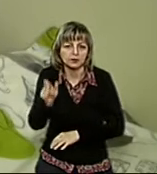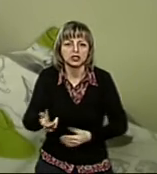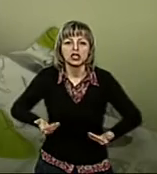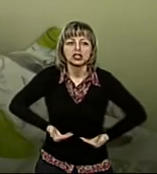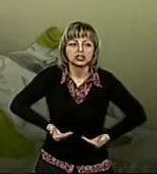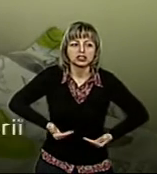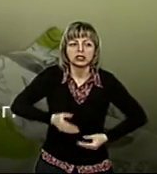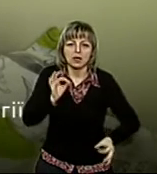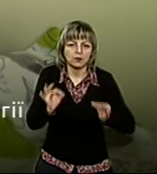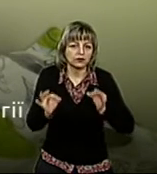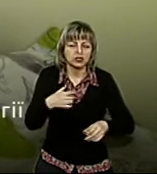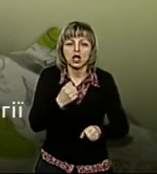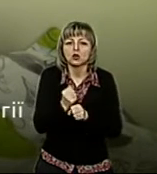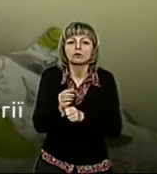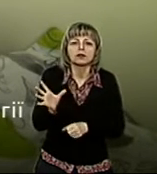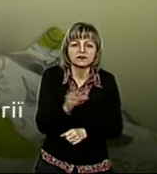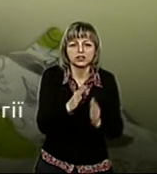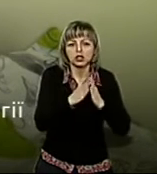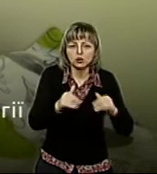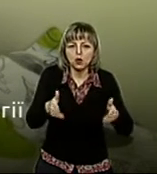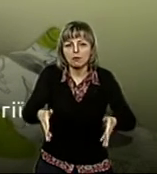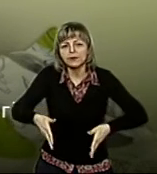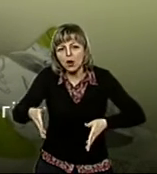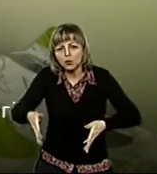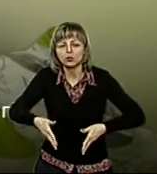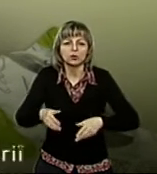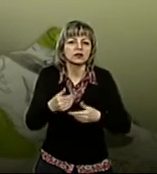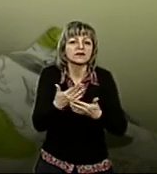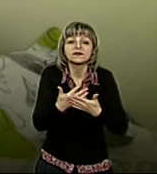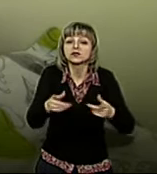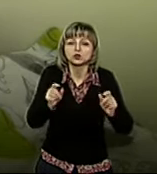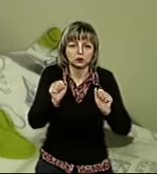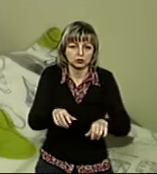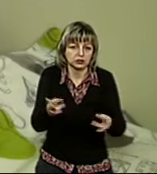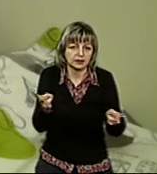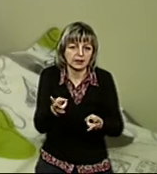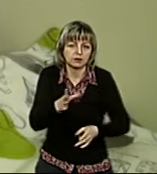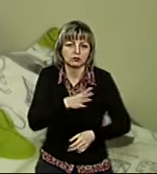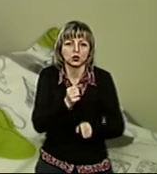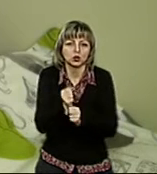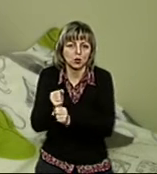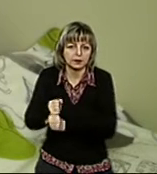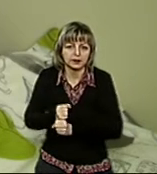Жила повноцінним життям, я робила все. І вдома, і на городі, і скрізь, де що треба було, тут і робила.